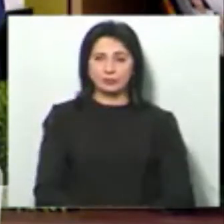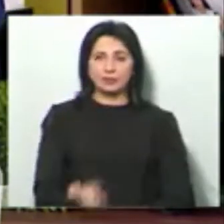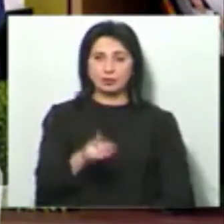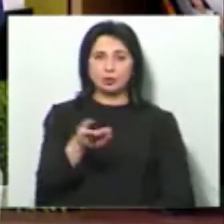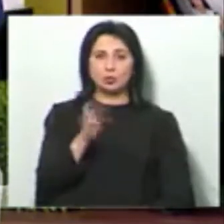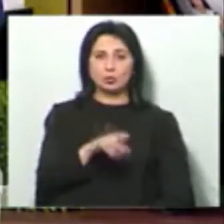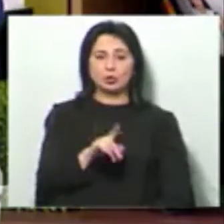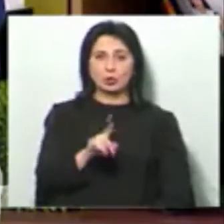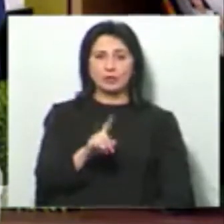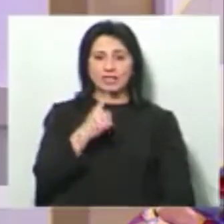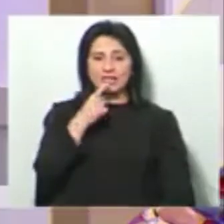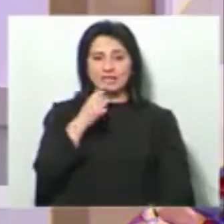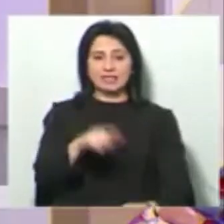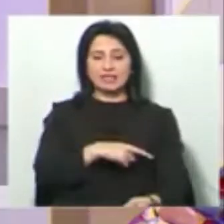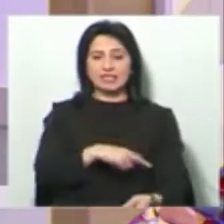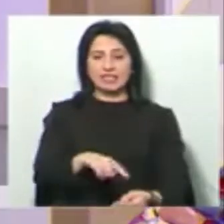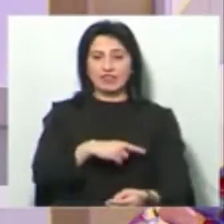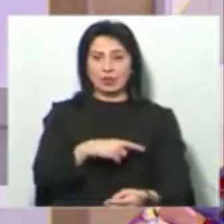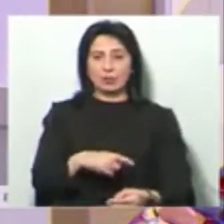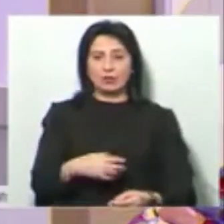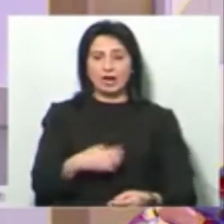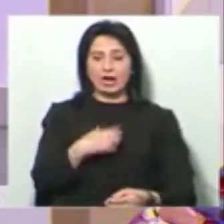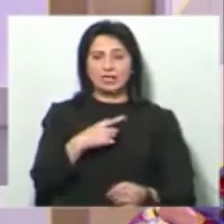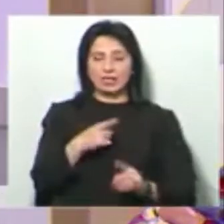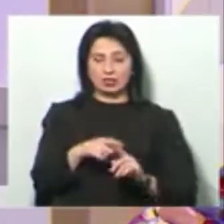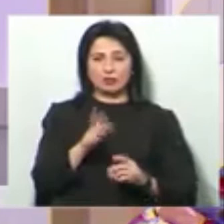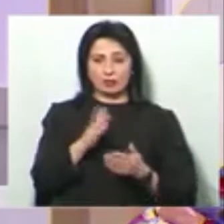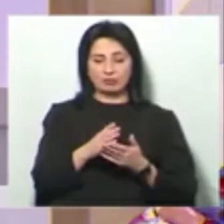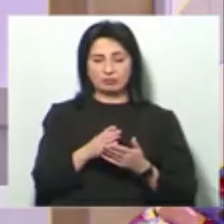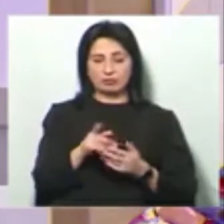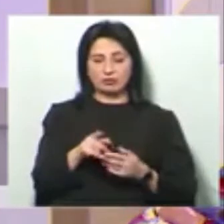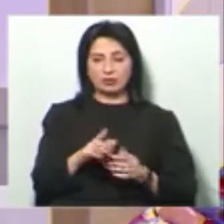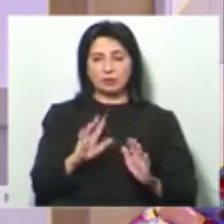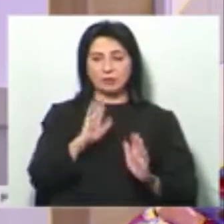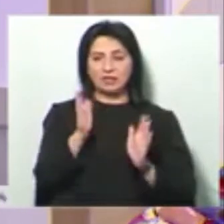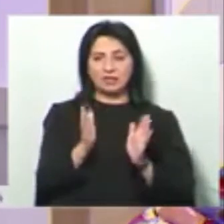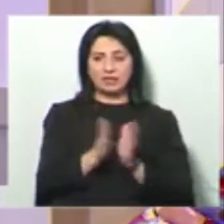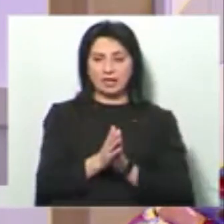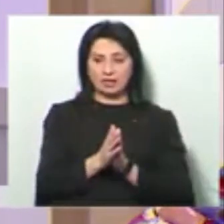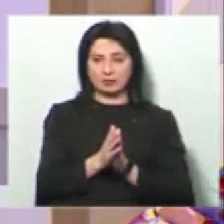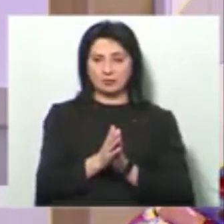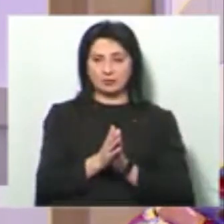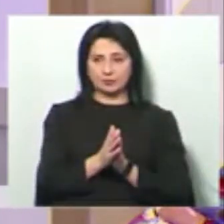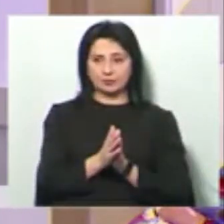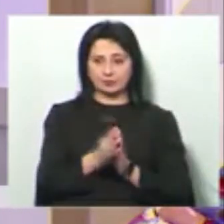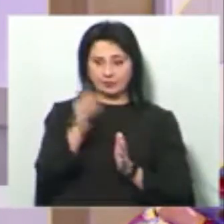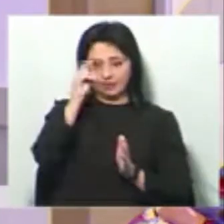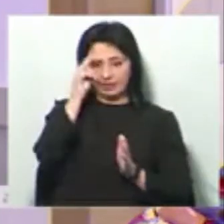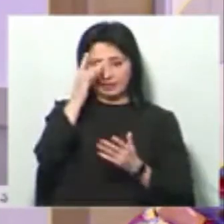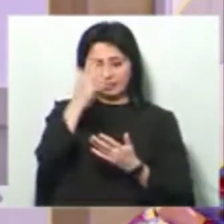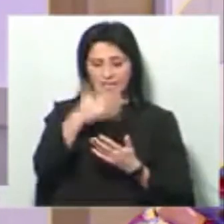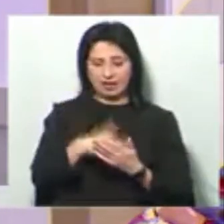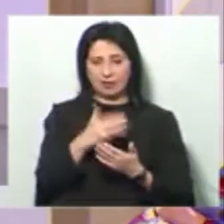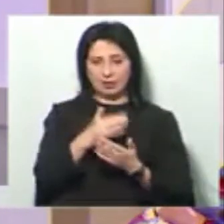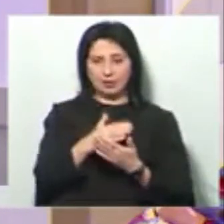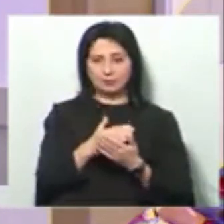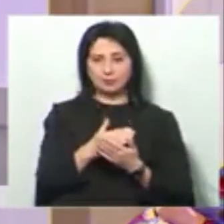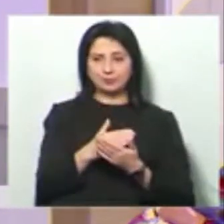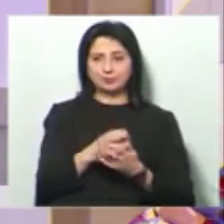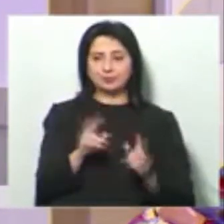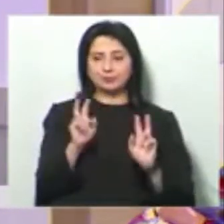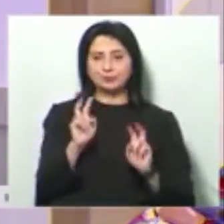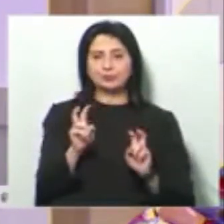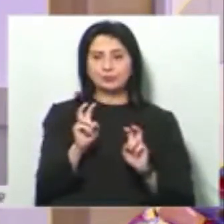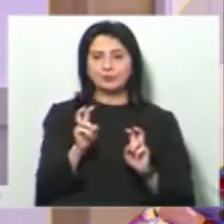რომ სისხლძარღოვან კატასტროფებთან დაკავშირებით არსებობს მთელი სწავლება, რომელიც ეგრეთ